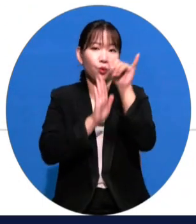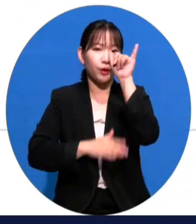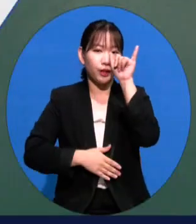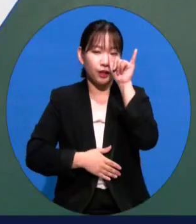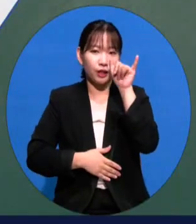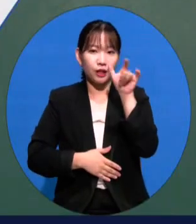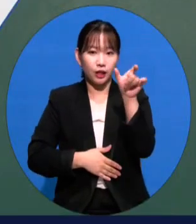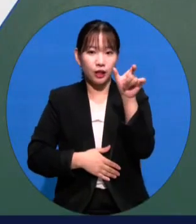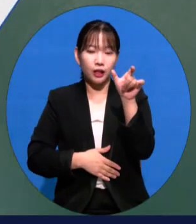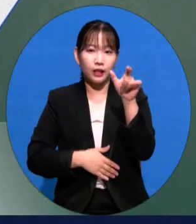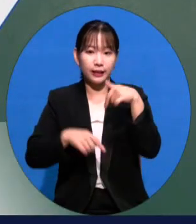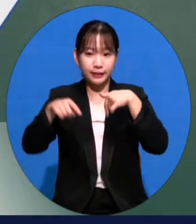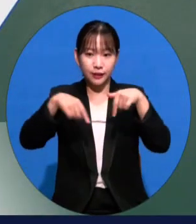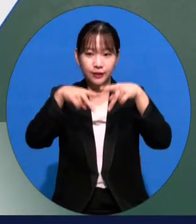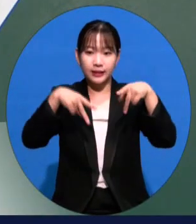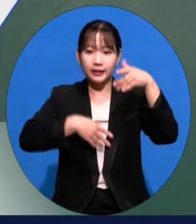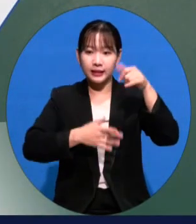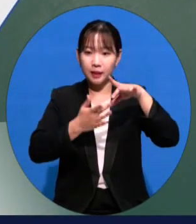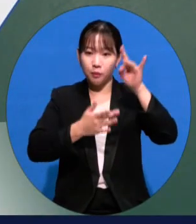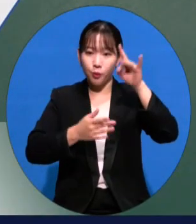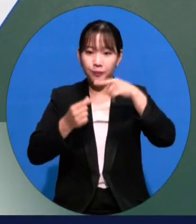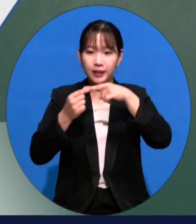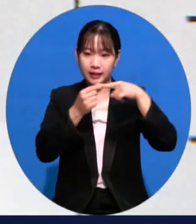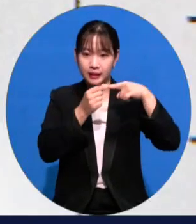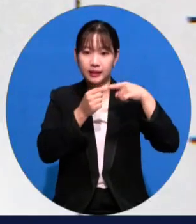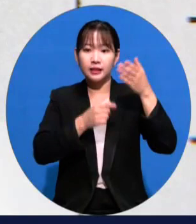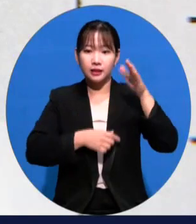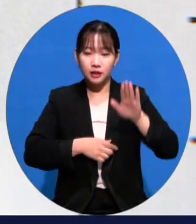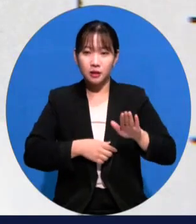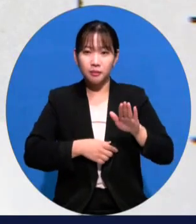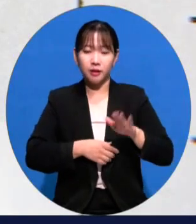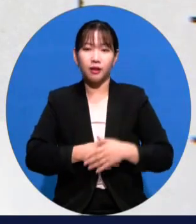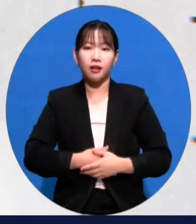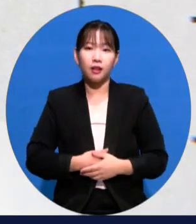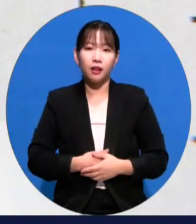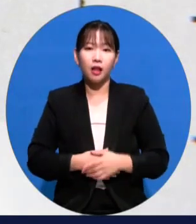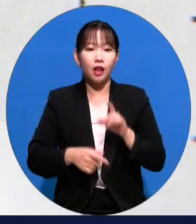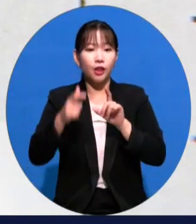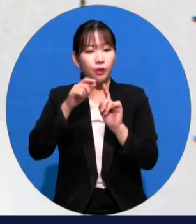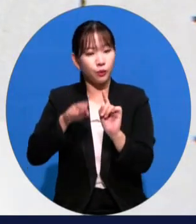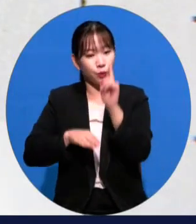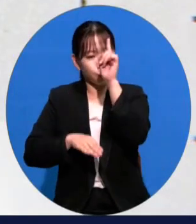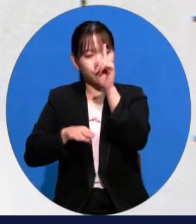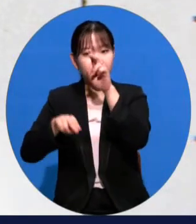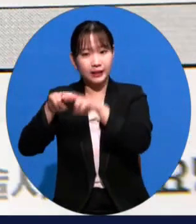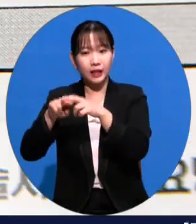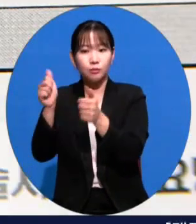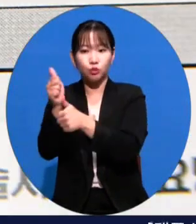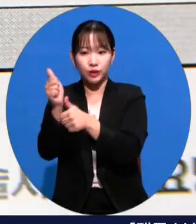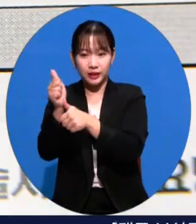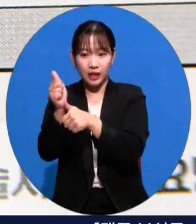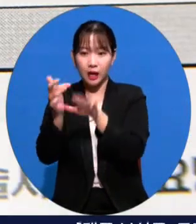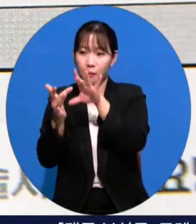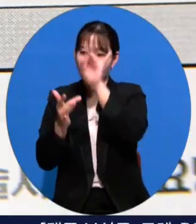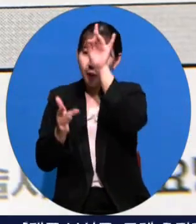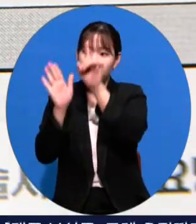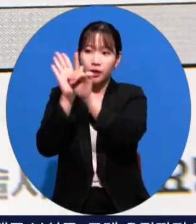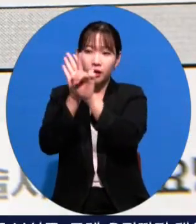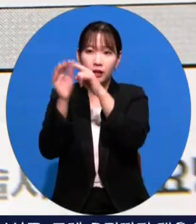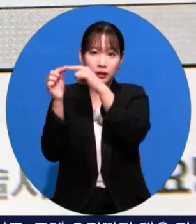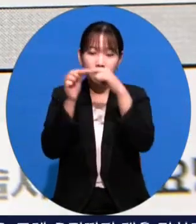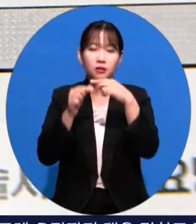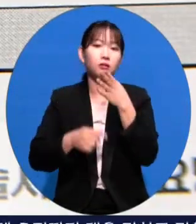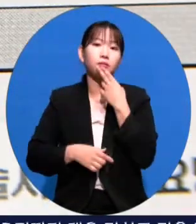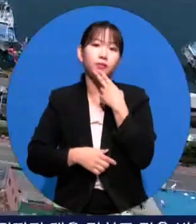있습니다. 정책실장을 선발하는 공고지만 상식적으로 더 높은 직급인 부원장은 이런 공고 자체가